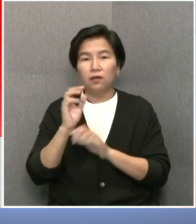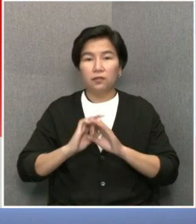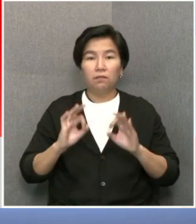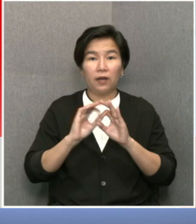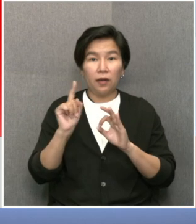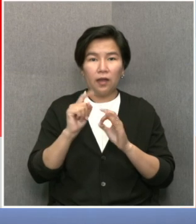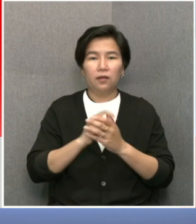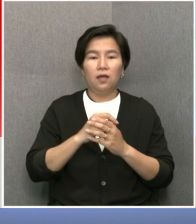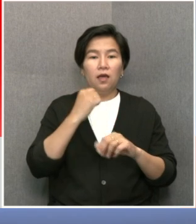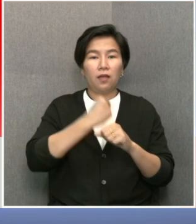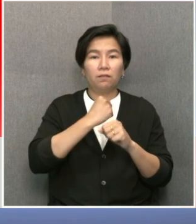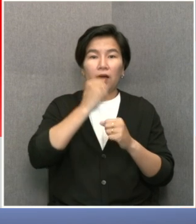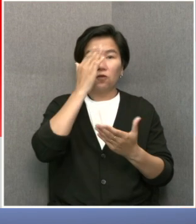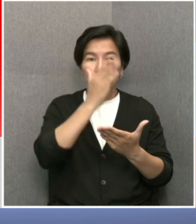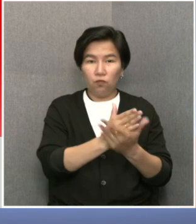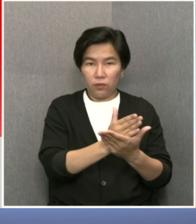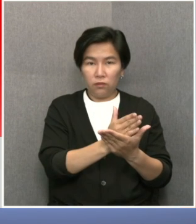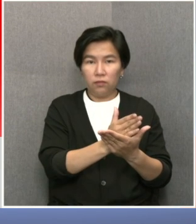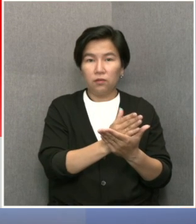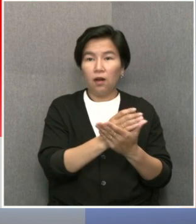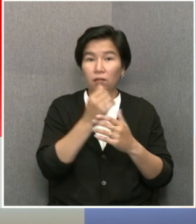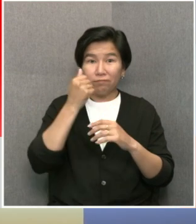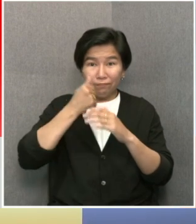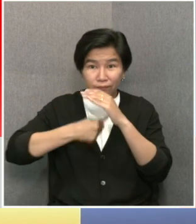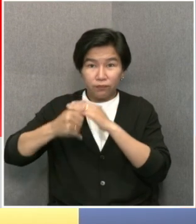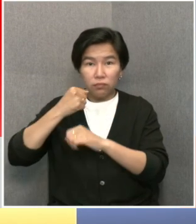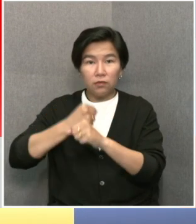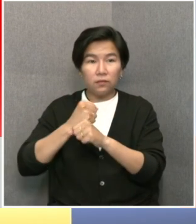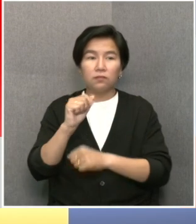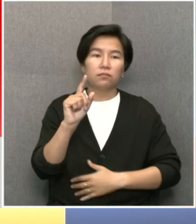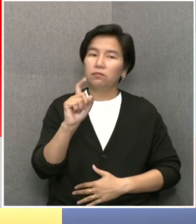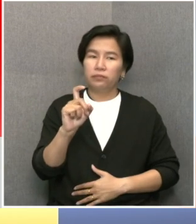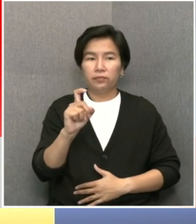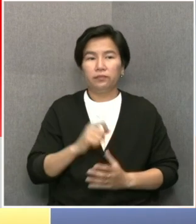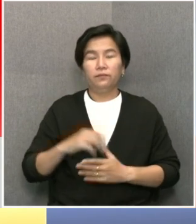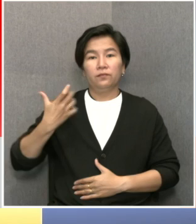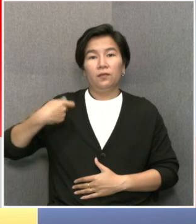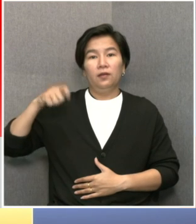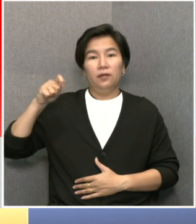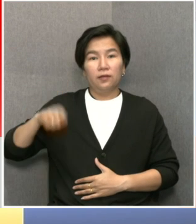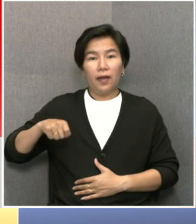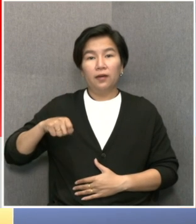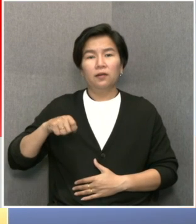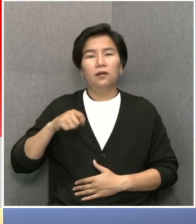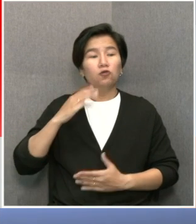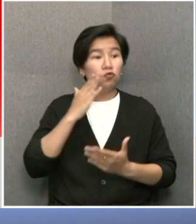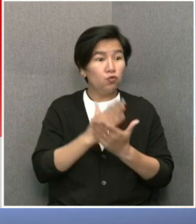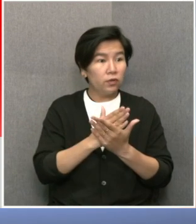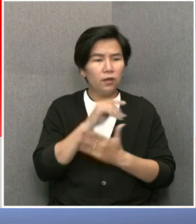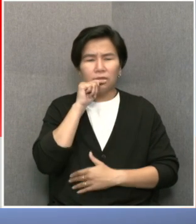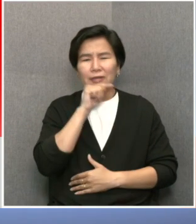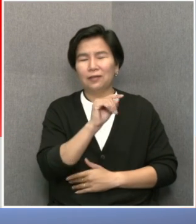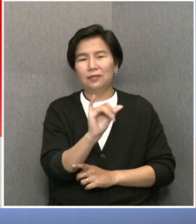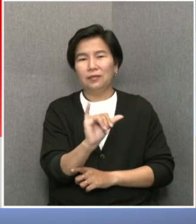ปฏิบัติหน้าที่แล้วก็เข้าไปทำหน้าที่ไม่ได้ซึ่งปกติศาลจะไม่สั่งให้หยุดปฏิบัติหน้าที่เพราะว่าเร็วเกิน